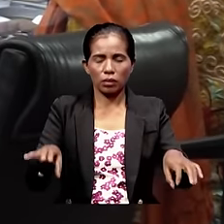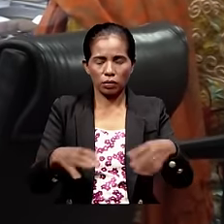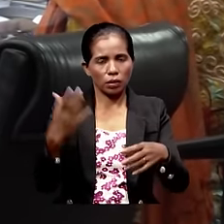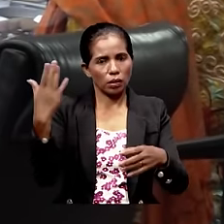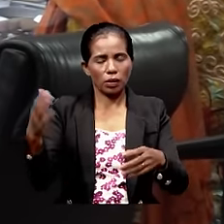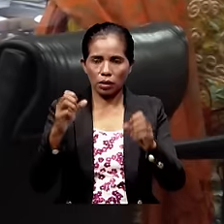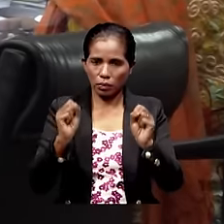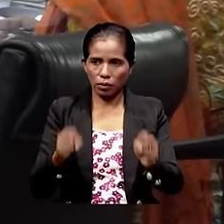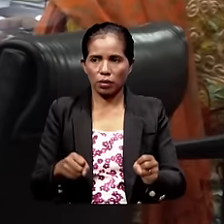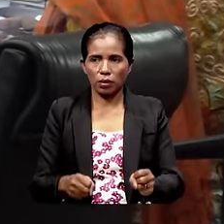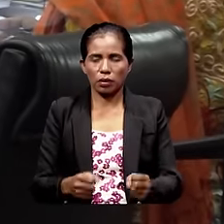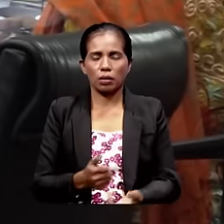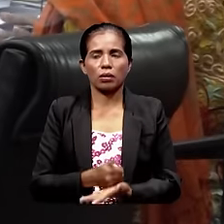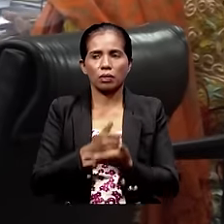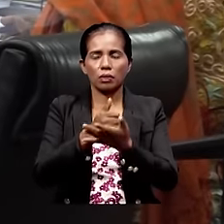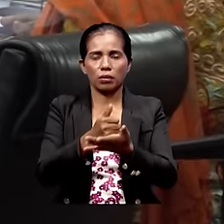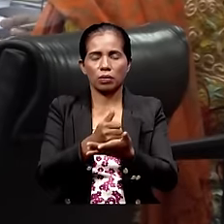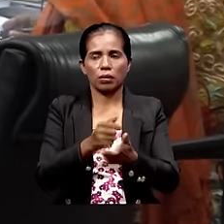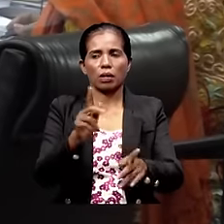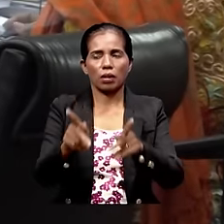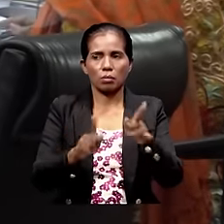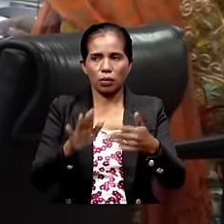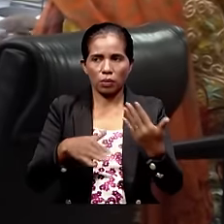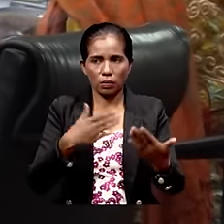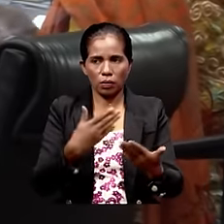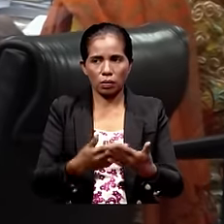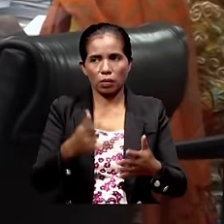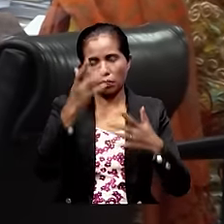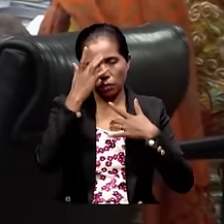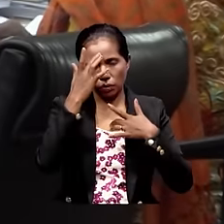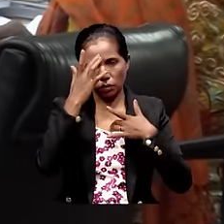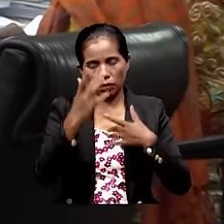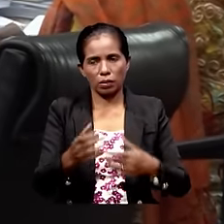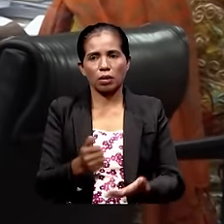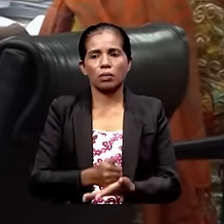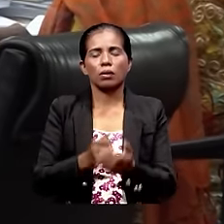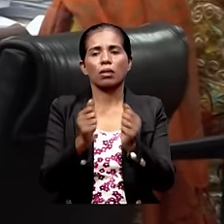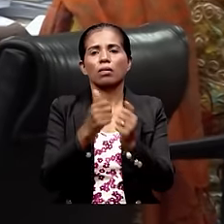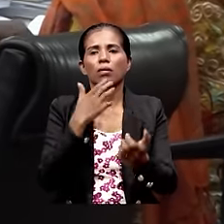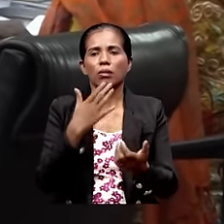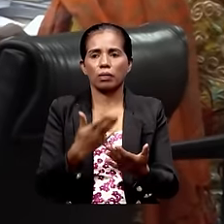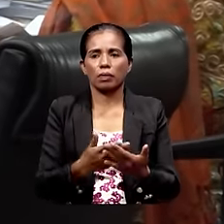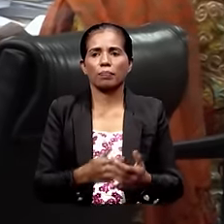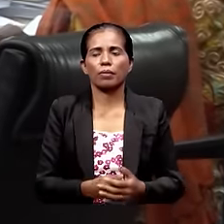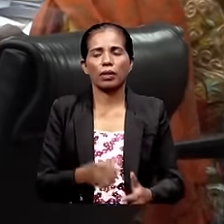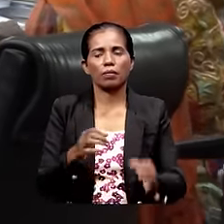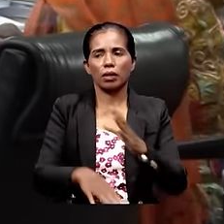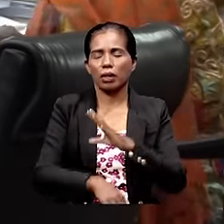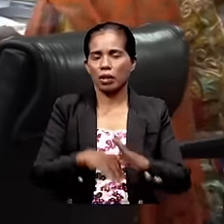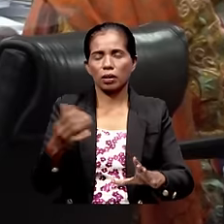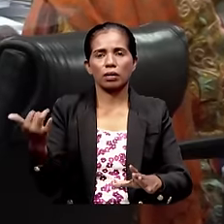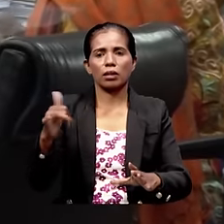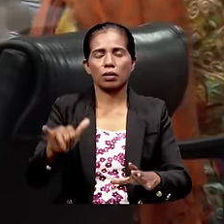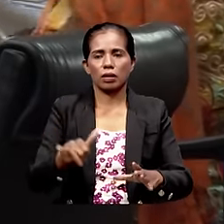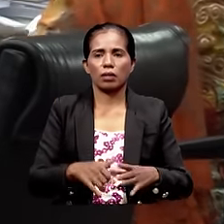bele Serbi hodi atene ba itania komdar sirin be moras ne relaten hodi yak. Se hasait ya sira